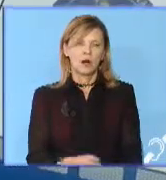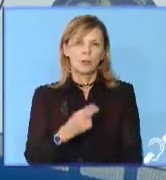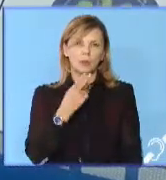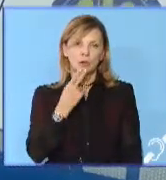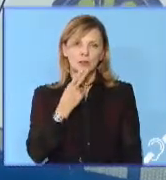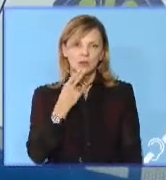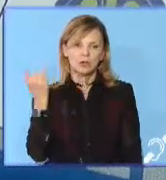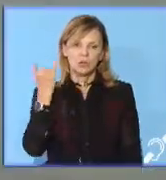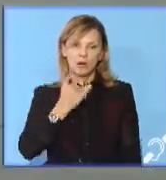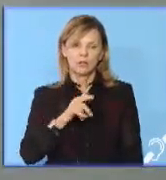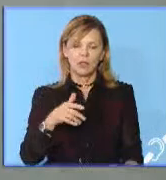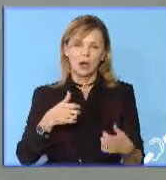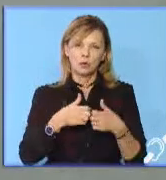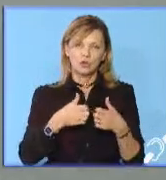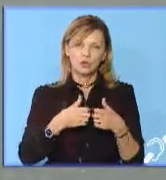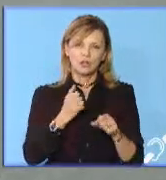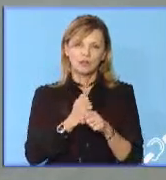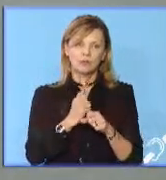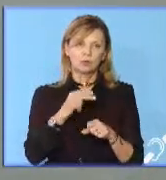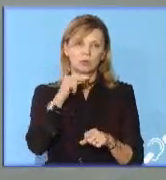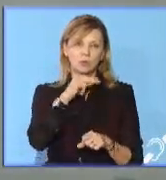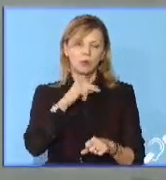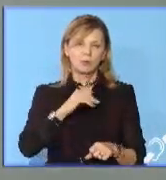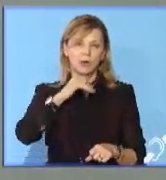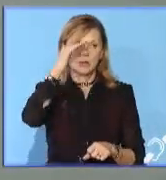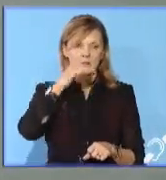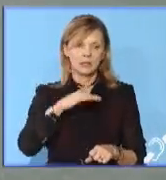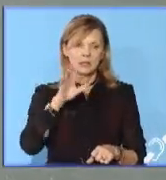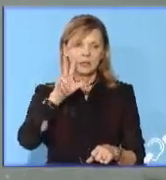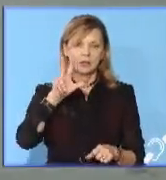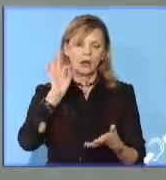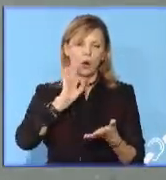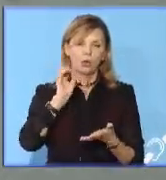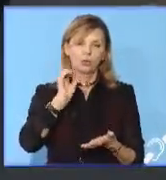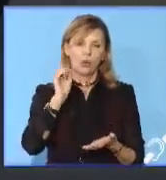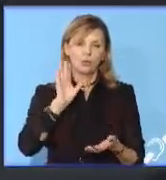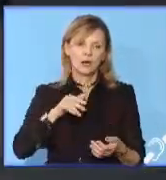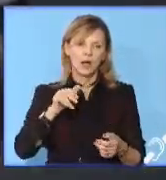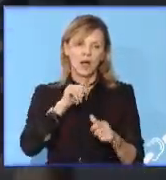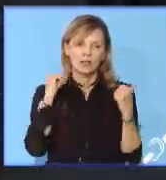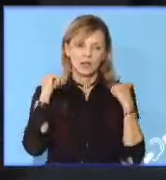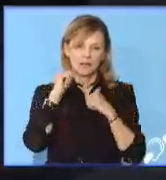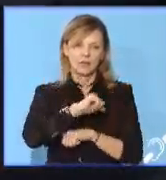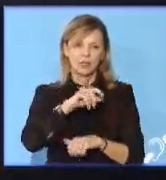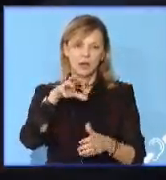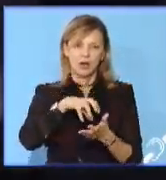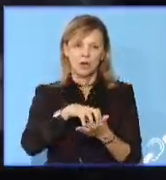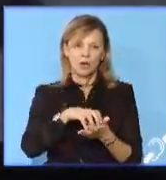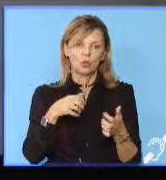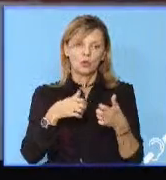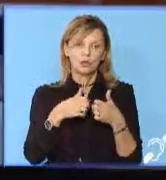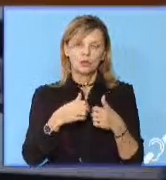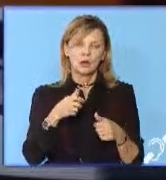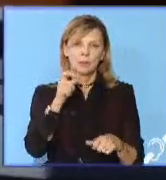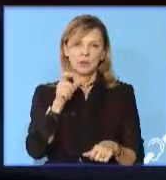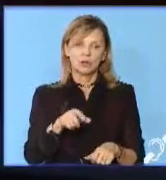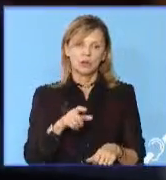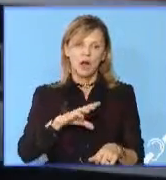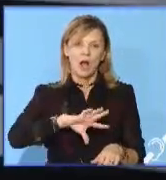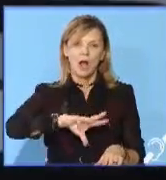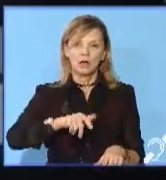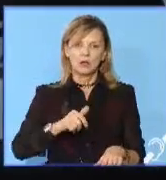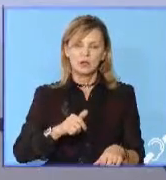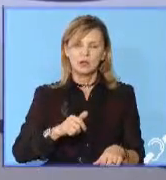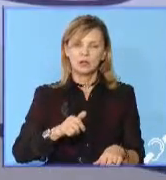Polițistul a intervenit la un accident produs în după-amiaza zilei de 3 octombrie la Drobeta, Turnul Severin. La locul incidentului, omul legii a găsit o borsetă